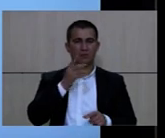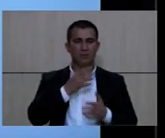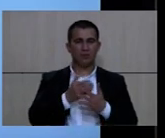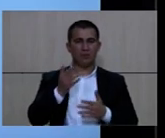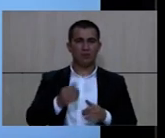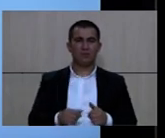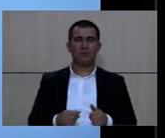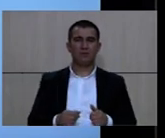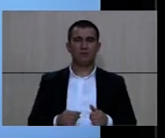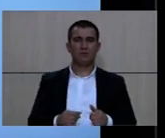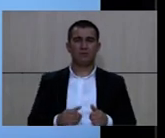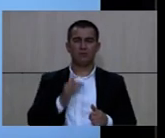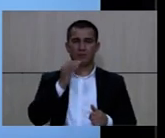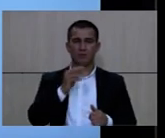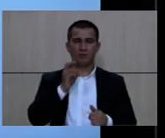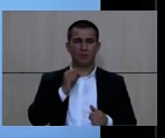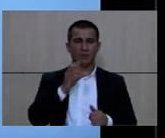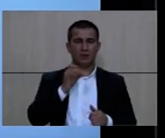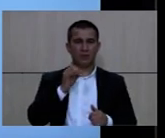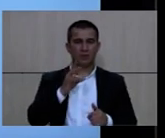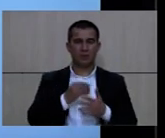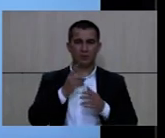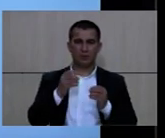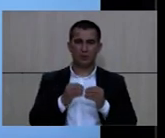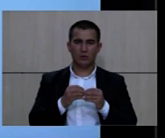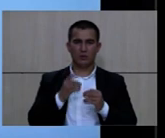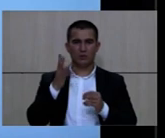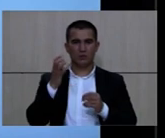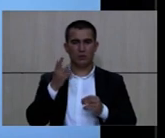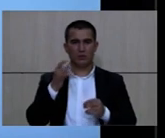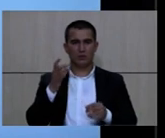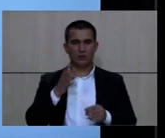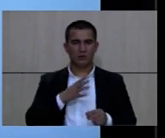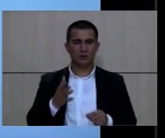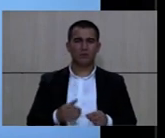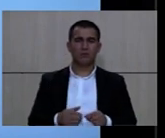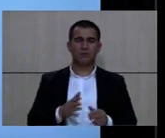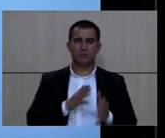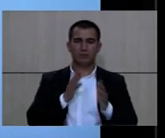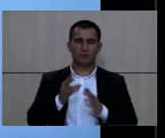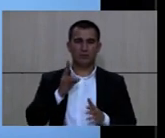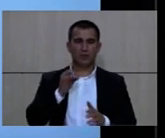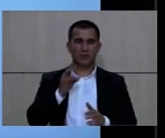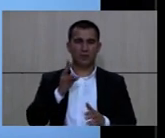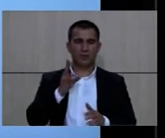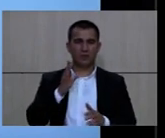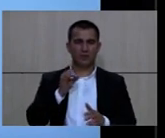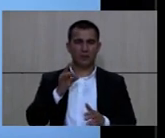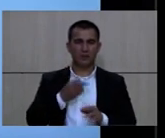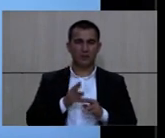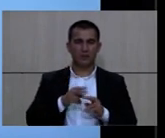Gersgacha. Bariton bu 110 dan 400 Gersgacha hamda tenor bu